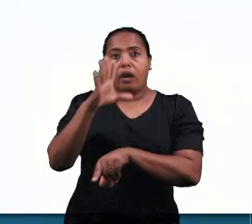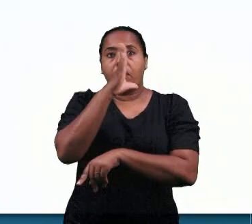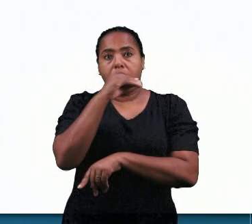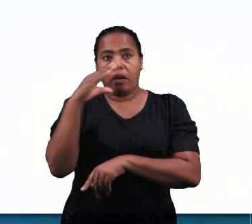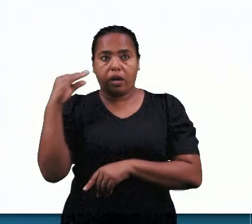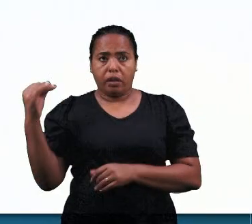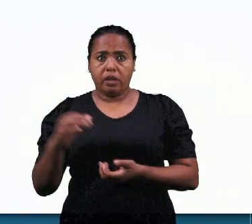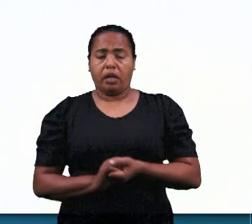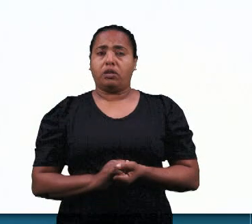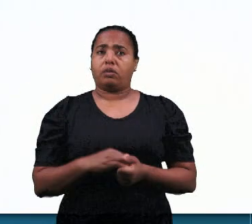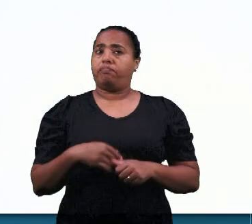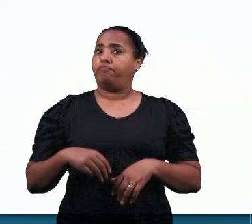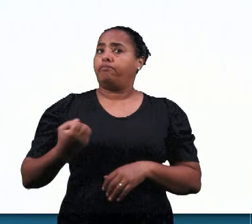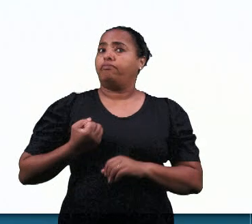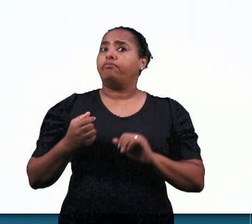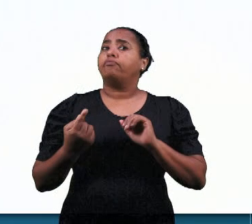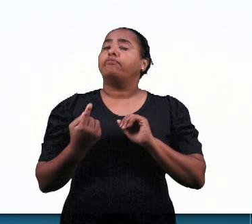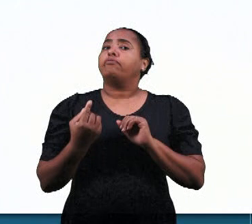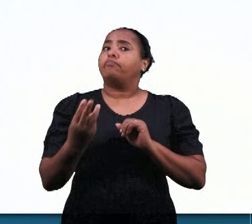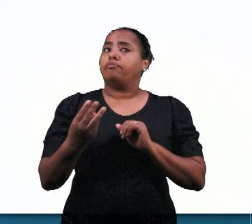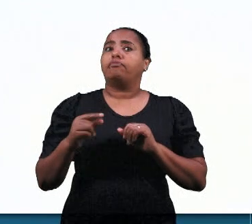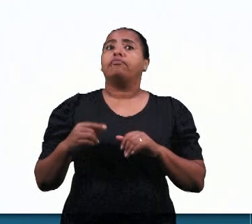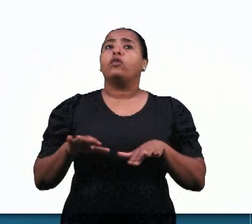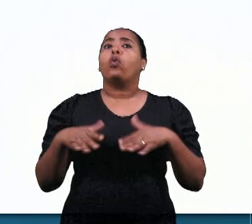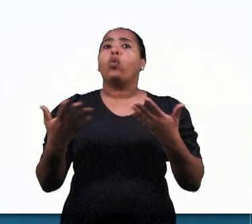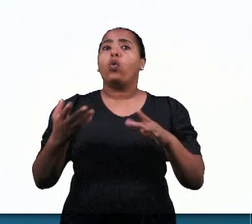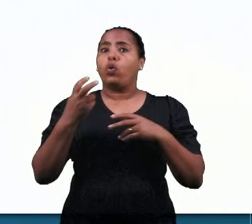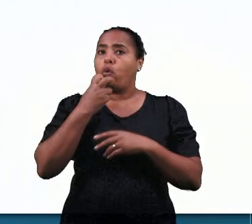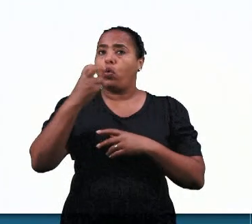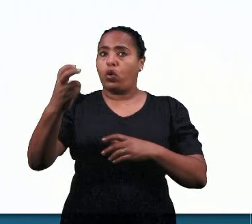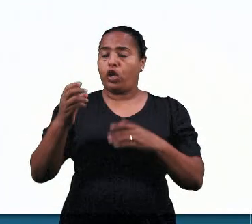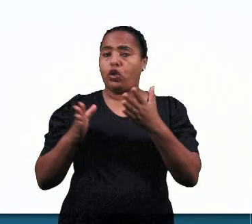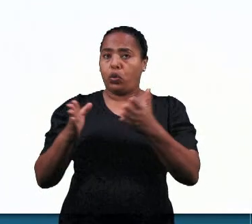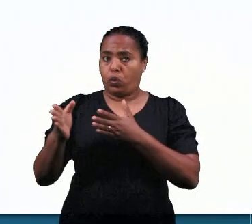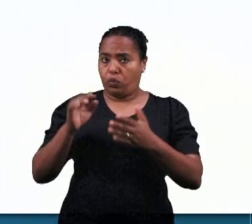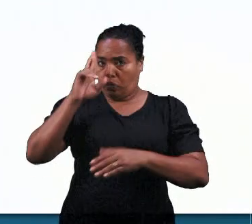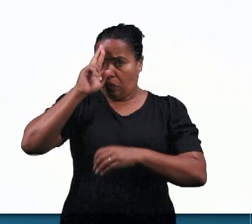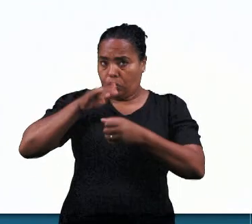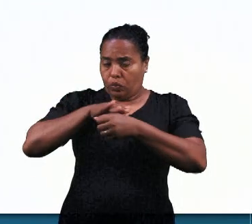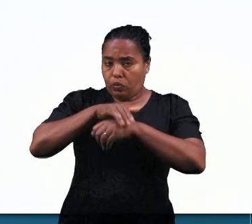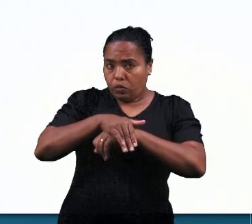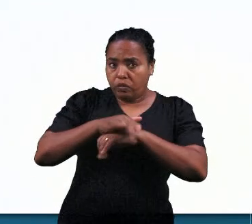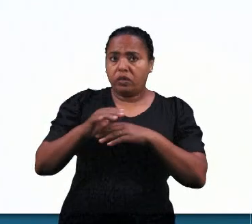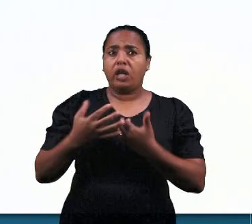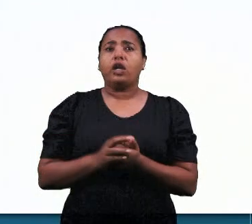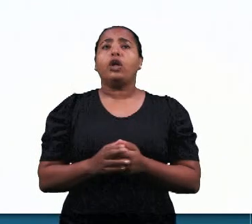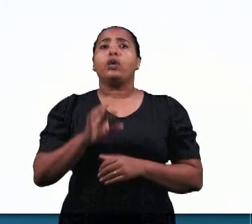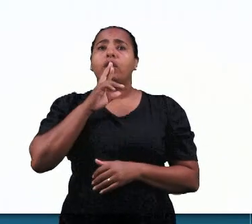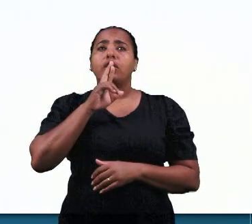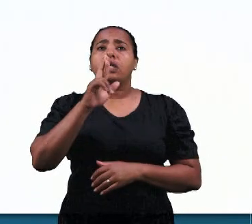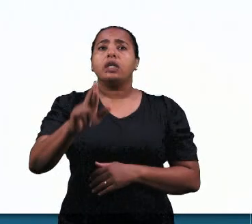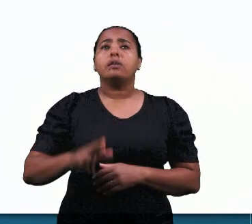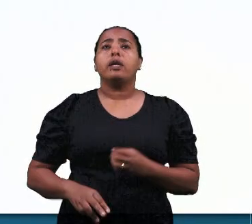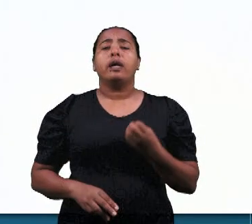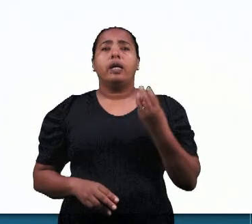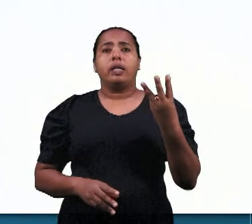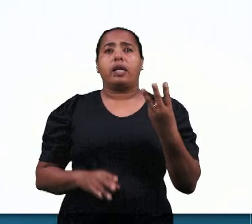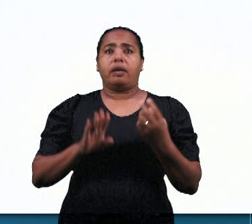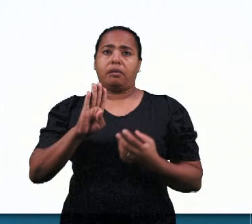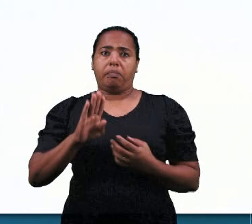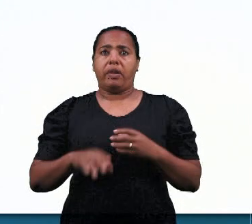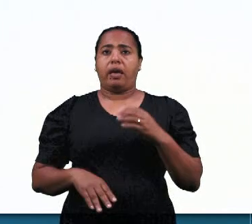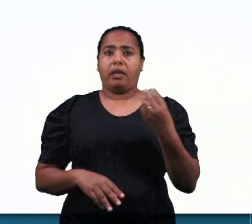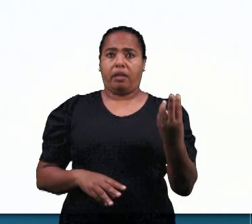dit, par rapport au cri de la minuit, répondez aux questions suivantes. Les items 3B et